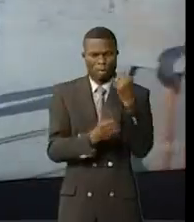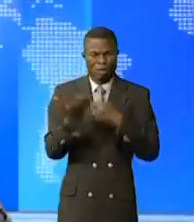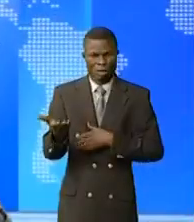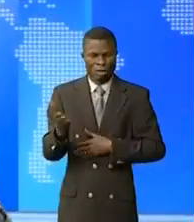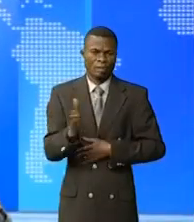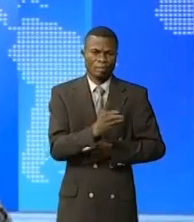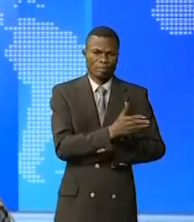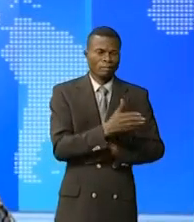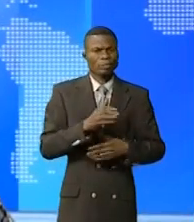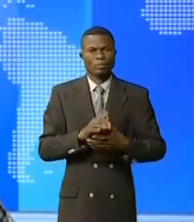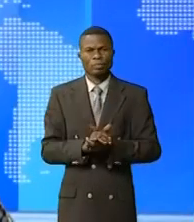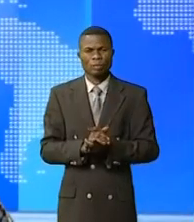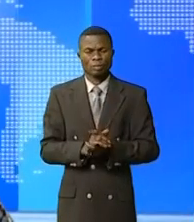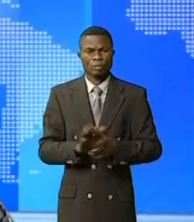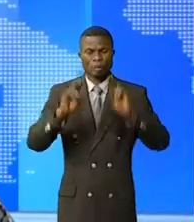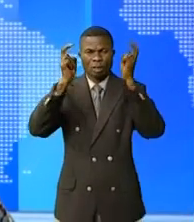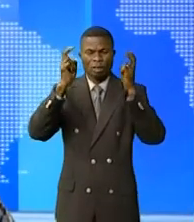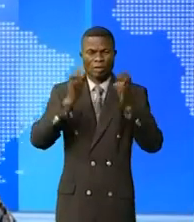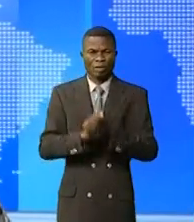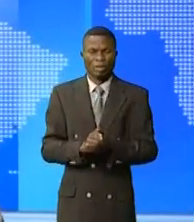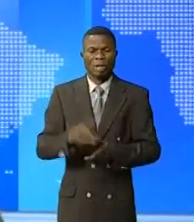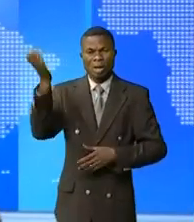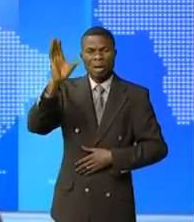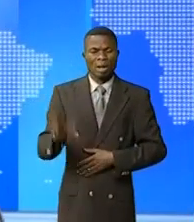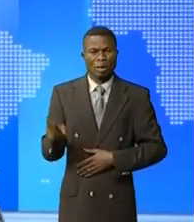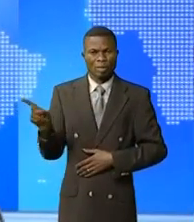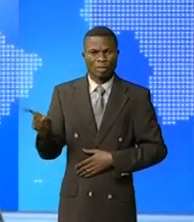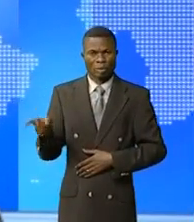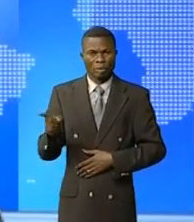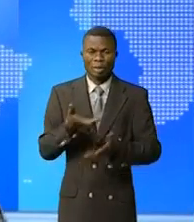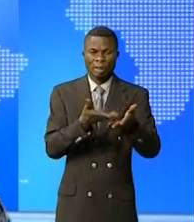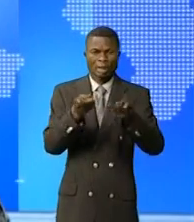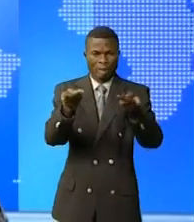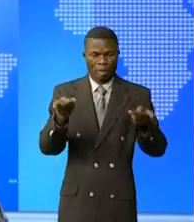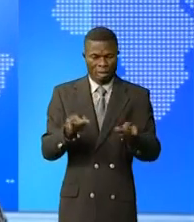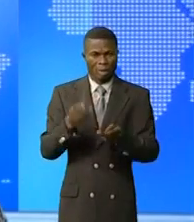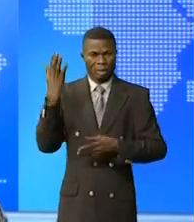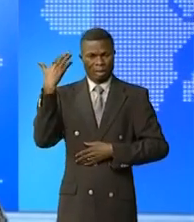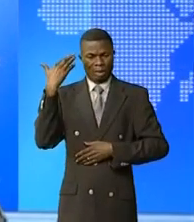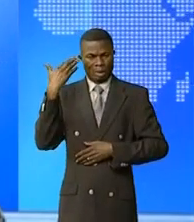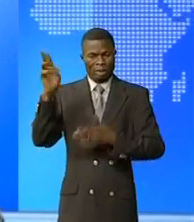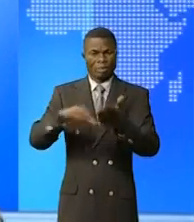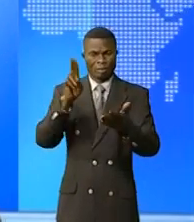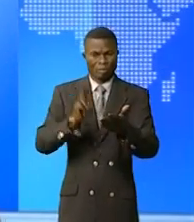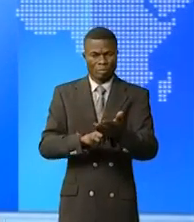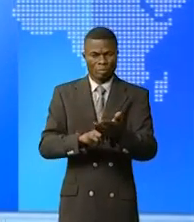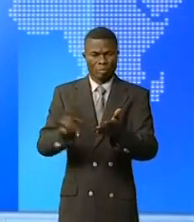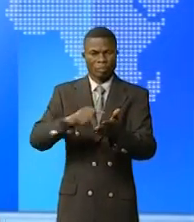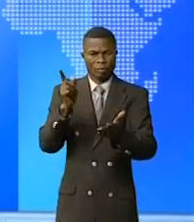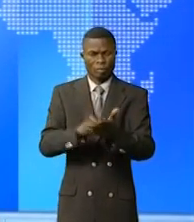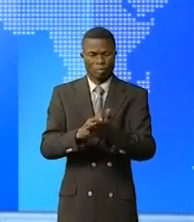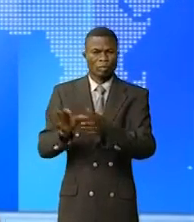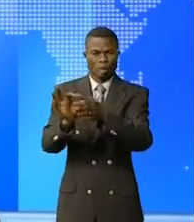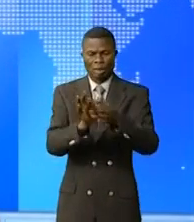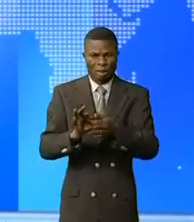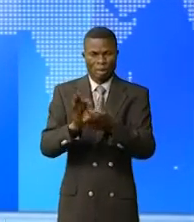humanitaire. La ville de Mwanda dans la province du Congo central a servi de cadre dernièrement à la signature du protocole de